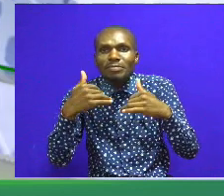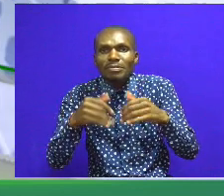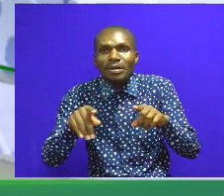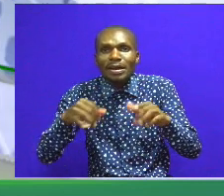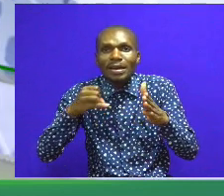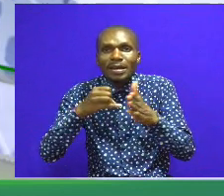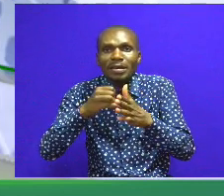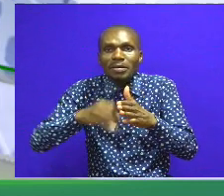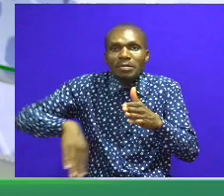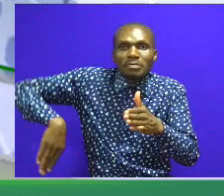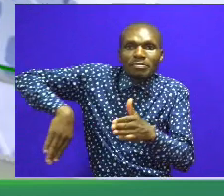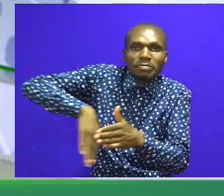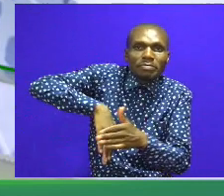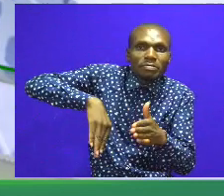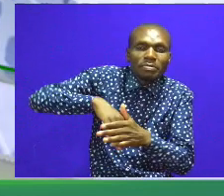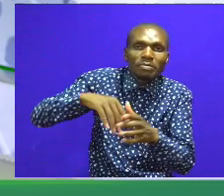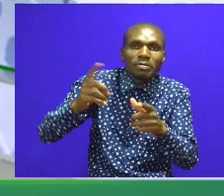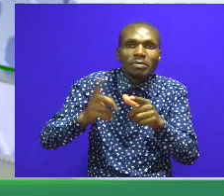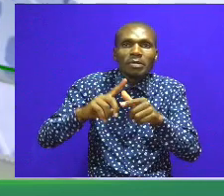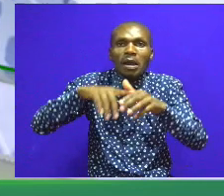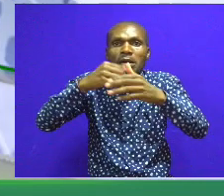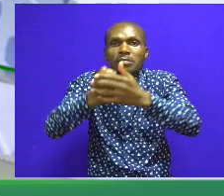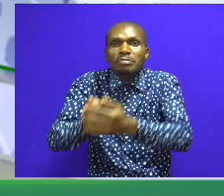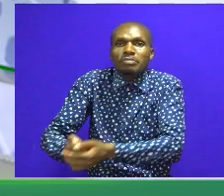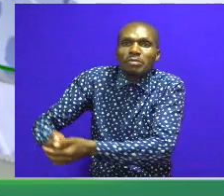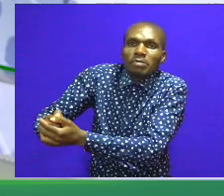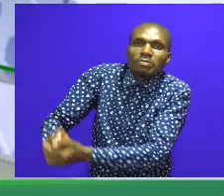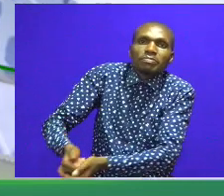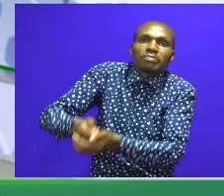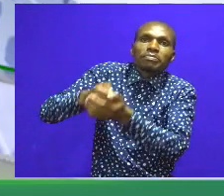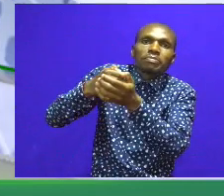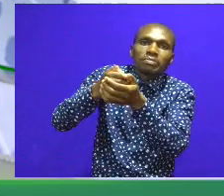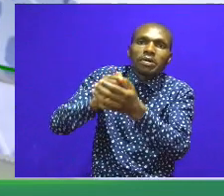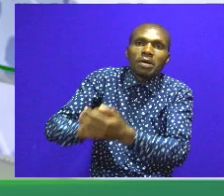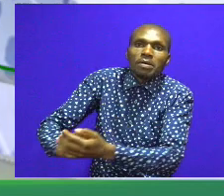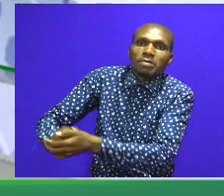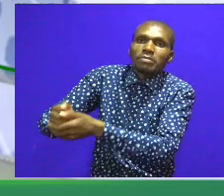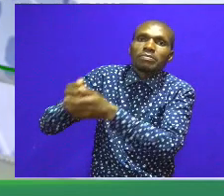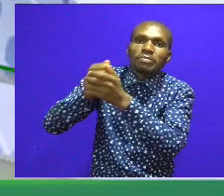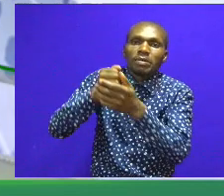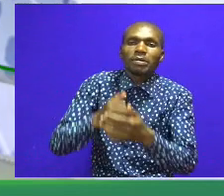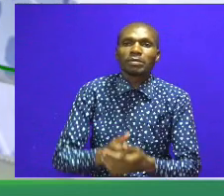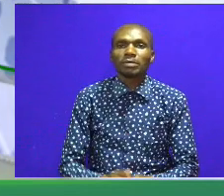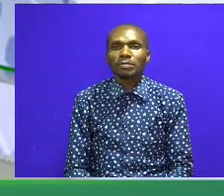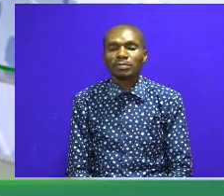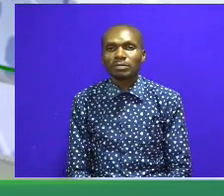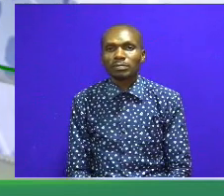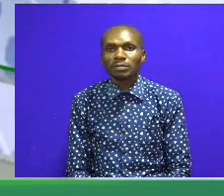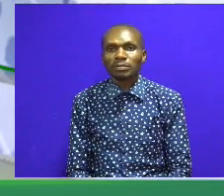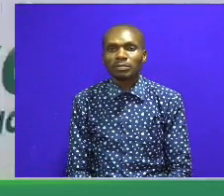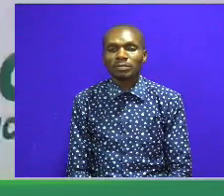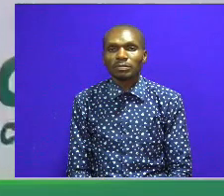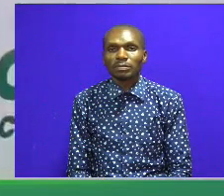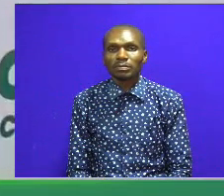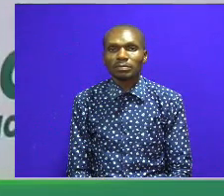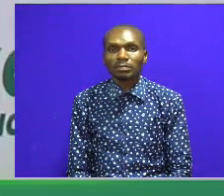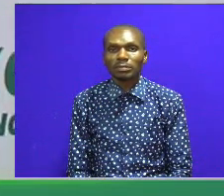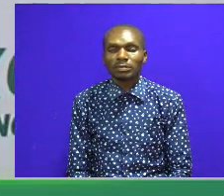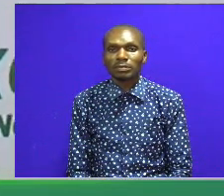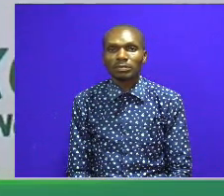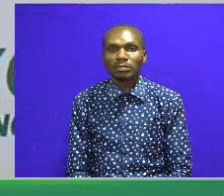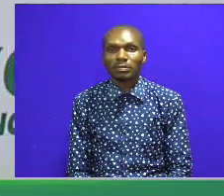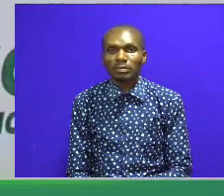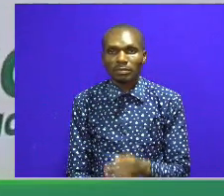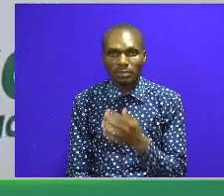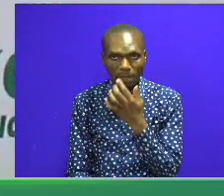gorogo senkoyo nubaigo mupiro lia ovalebo na babu manganari ngega kuruwa sige tike lia gia tendere grounds